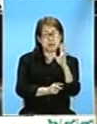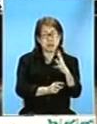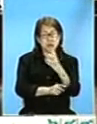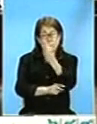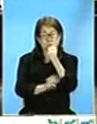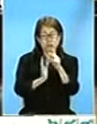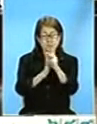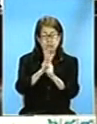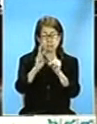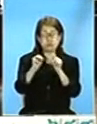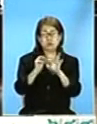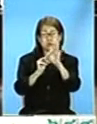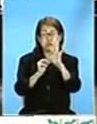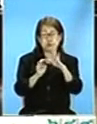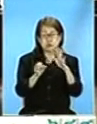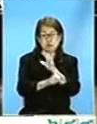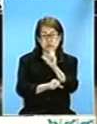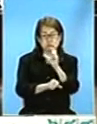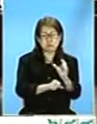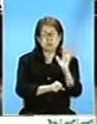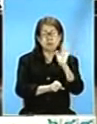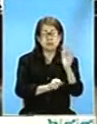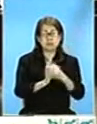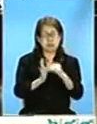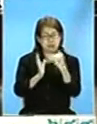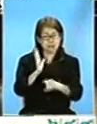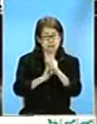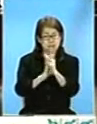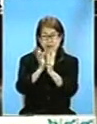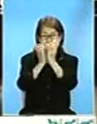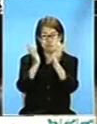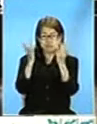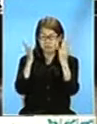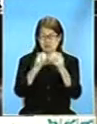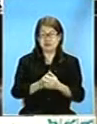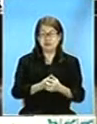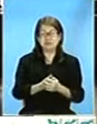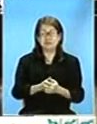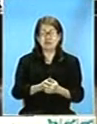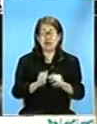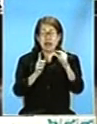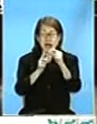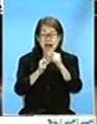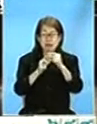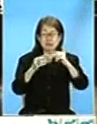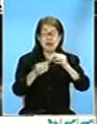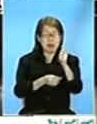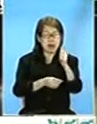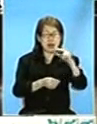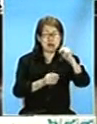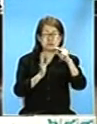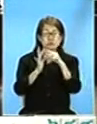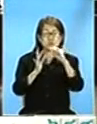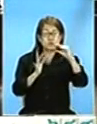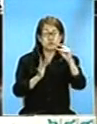แย้งกับรัฐธรรมนูญมาตรา94แต่ประการใดคำว่าอนุโลมเนี่ยท่านก็คงเข้าใจนะครับนักก